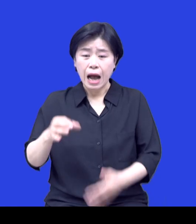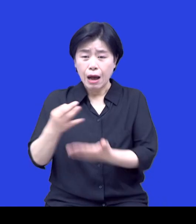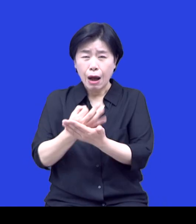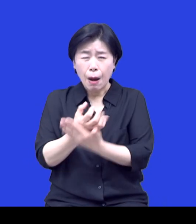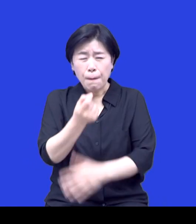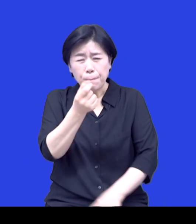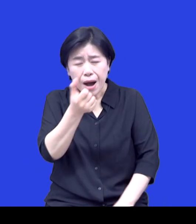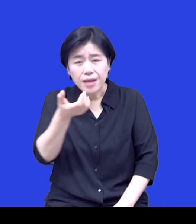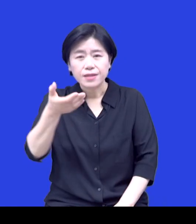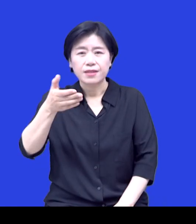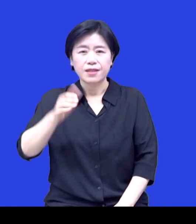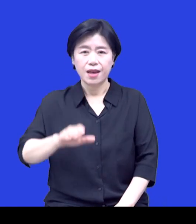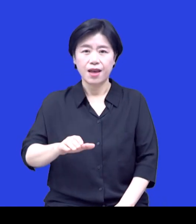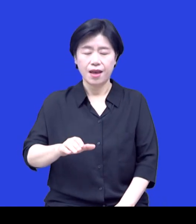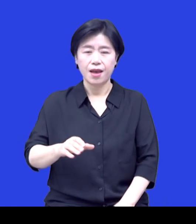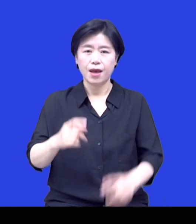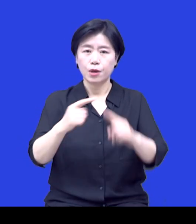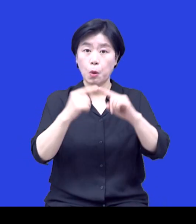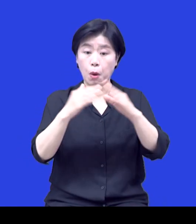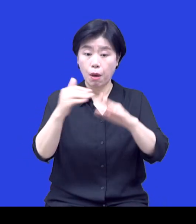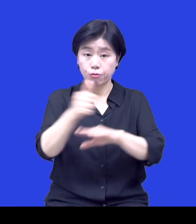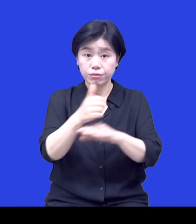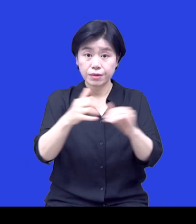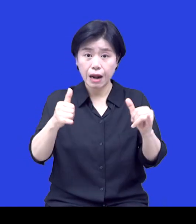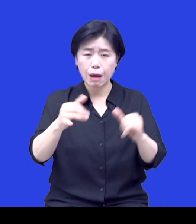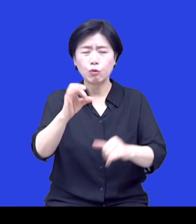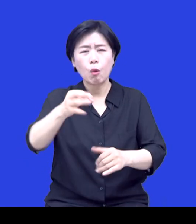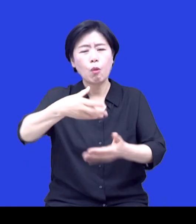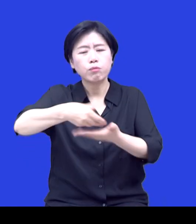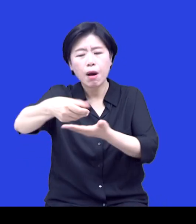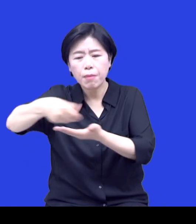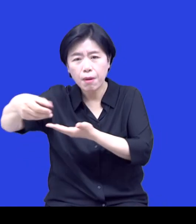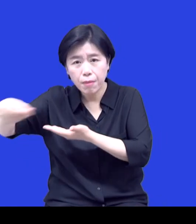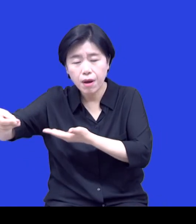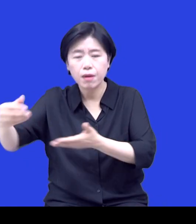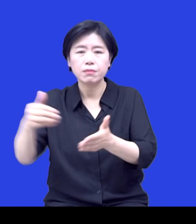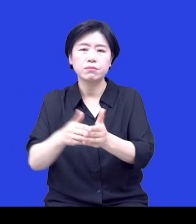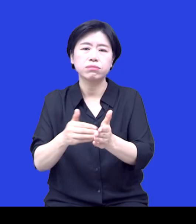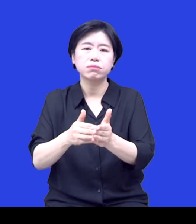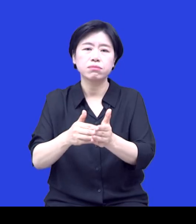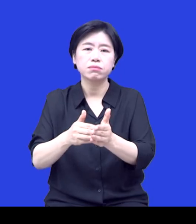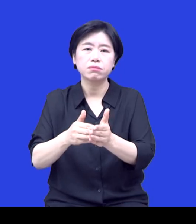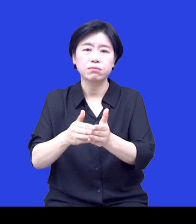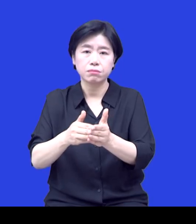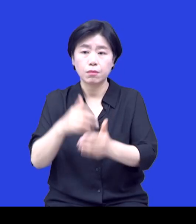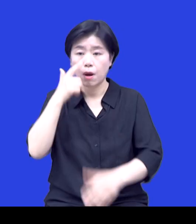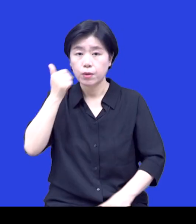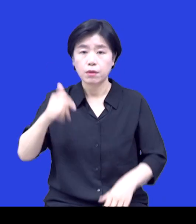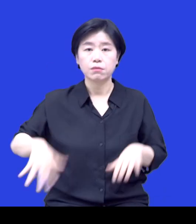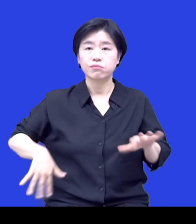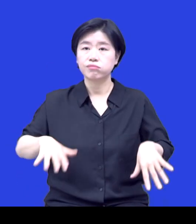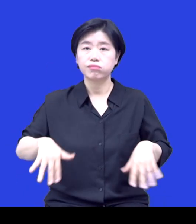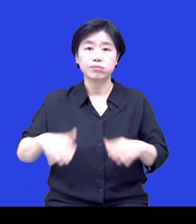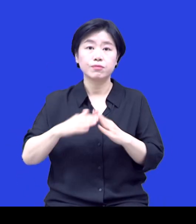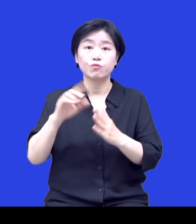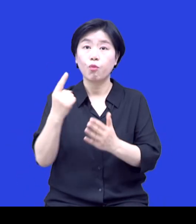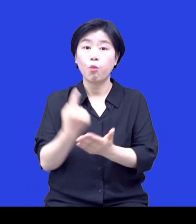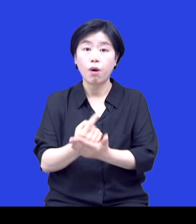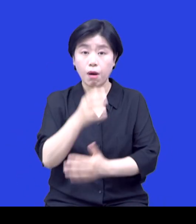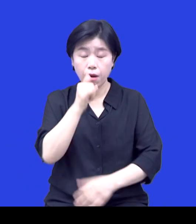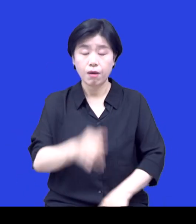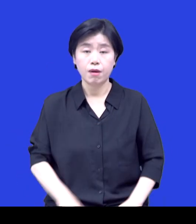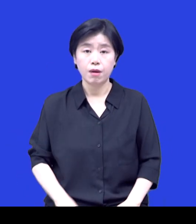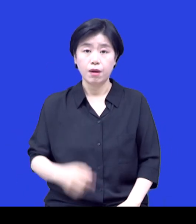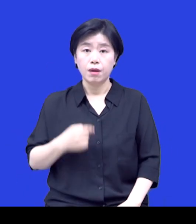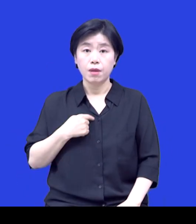빌려주시고 정직하시고 전도사들 먼저 월급 다 주고 본인은 빈손으로 오시고 그래갖고 저 대학교 기숙사비 낼 돈도